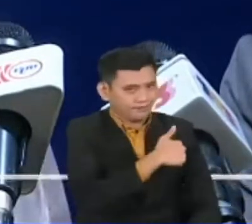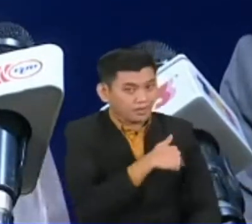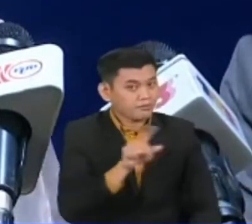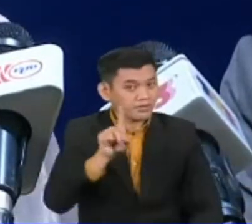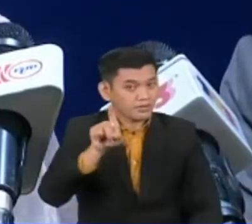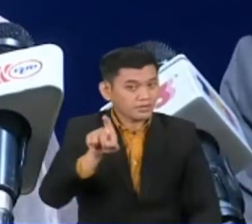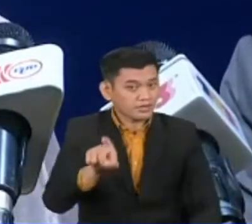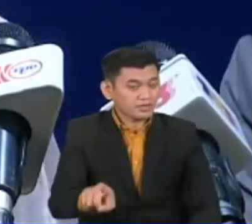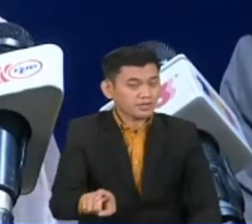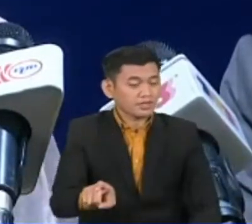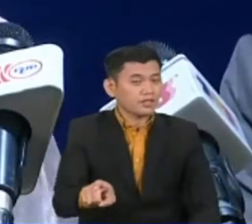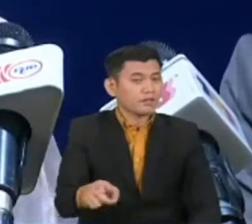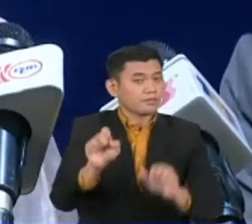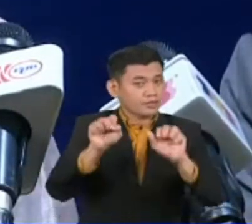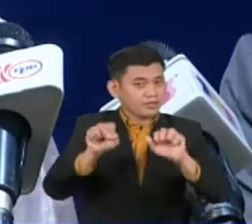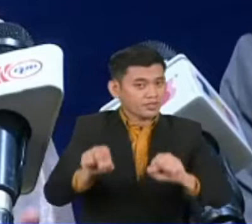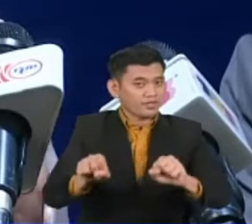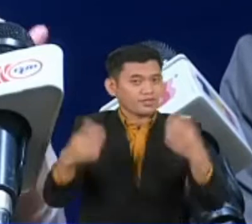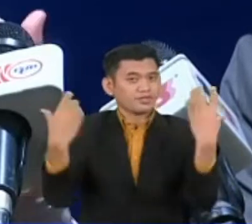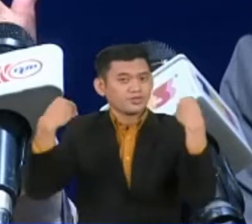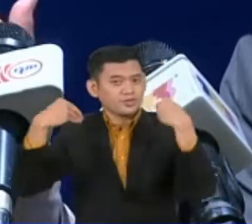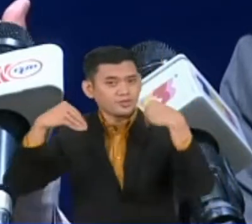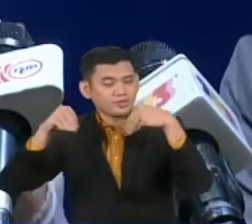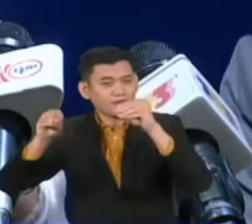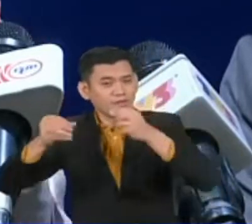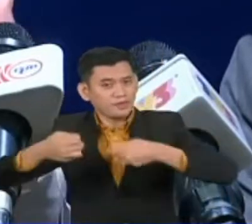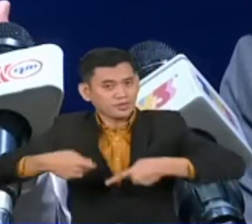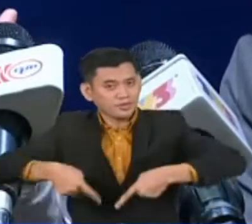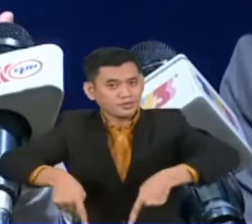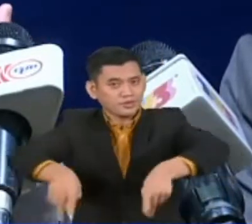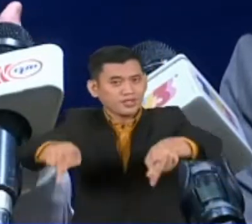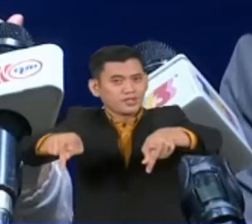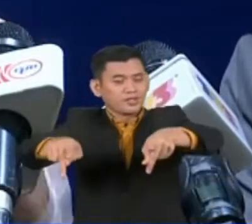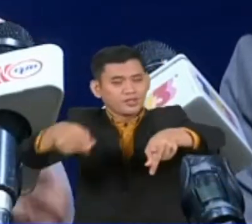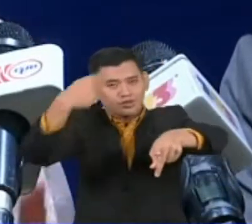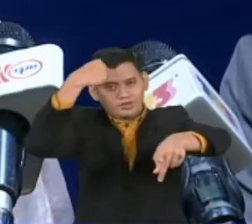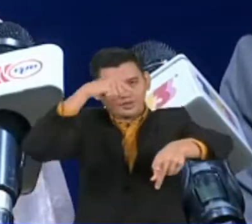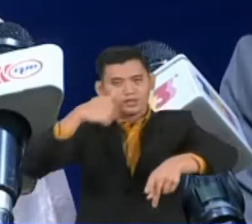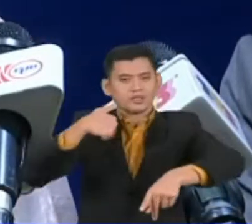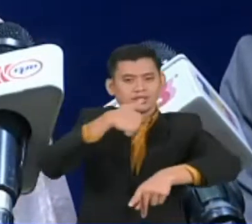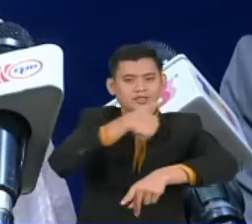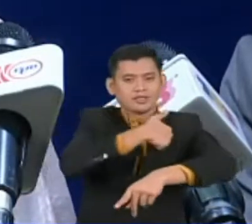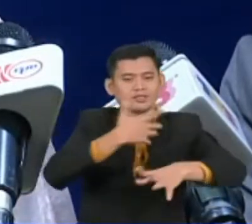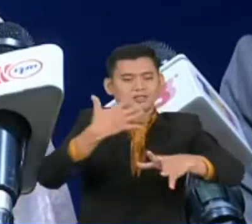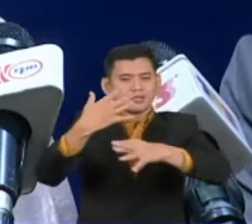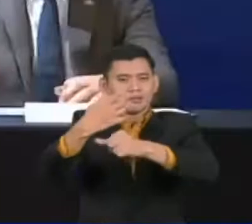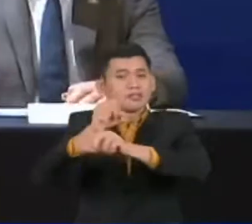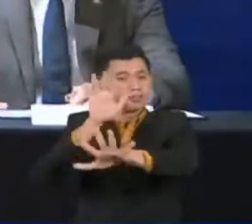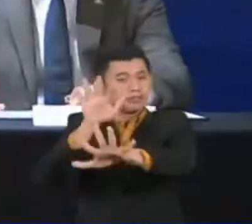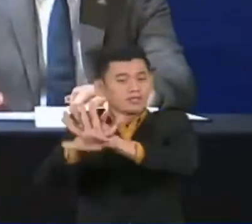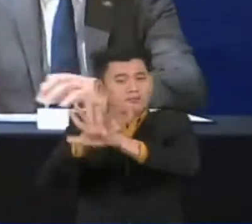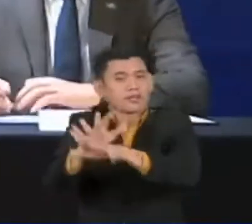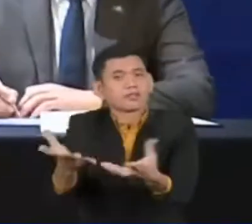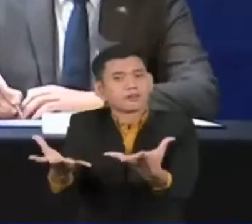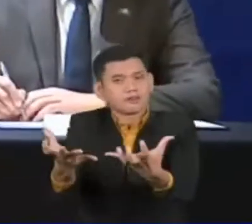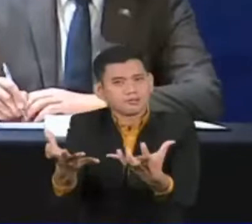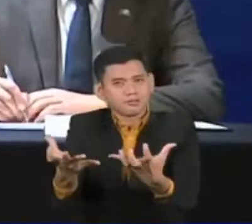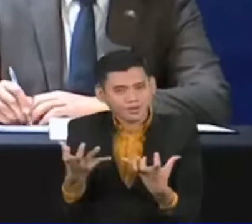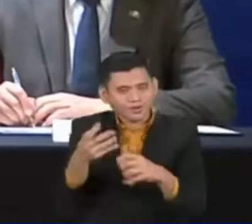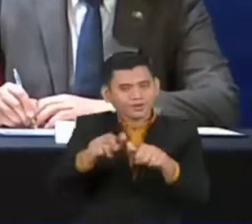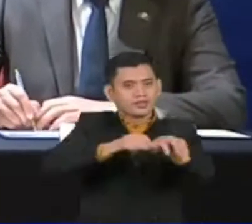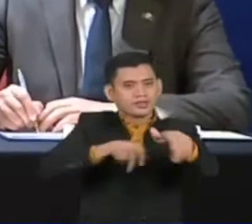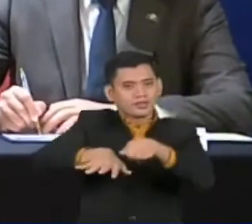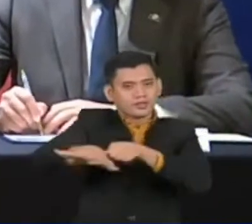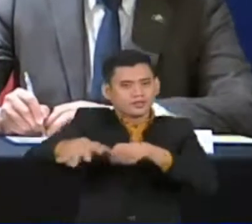tembus untuk memastikan bahawa rubber glove kita masih lagi mendapat permintaan yang tinggi. Datuk